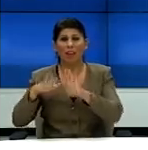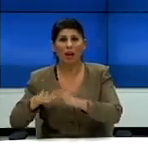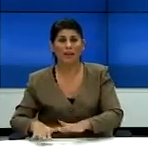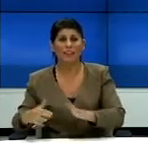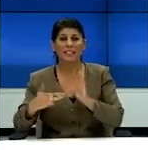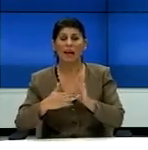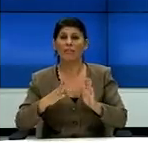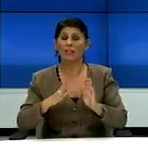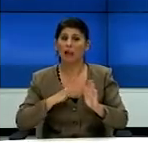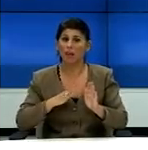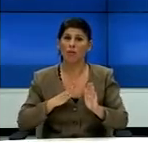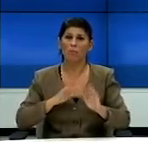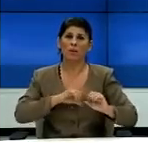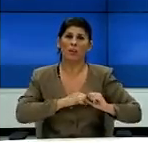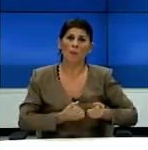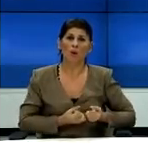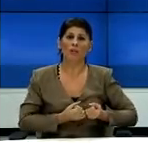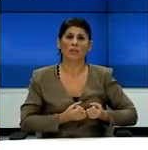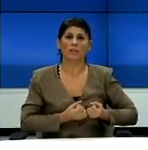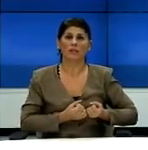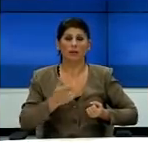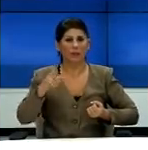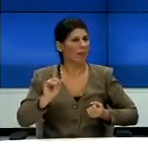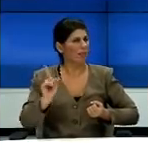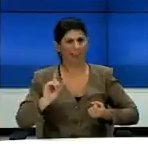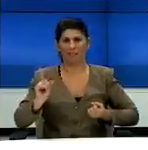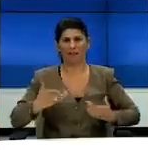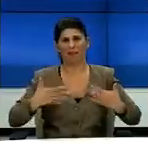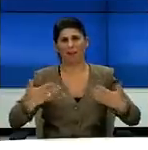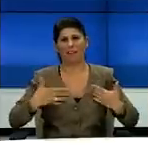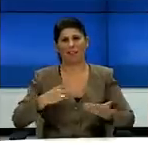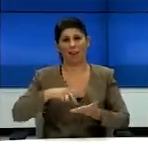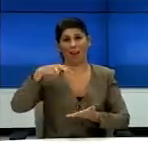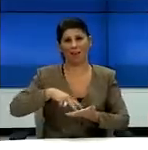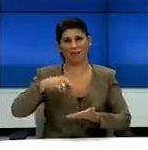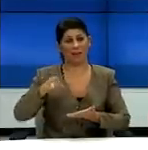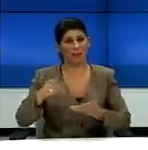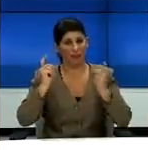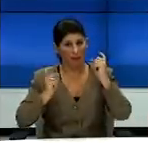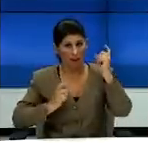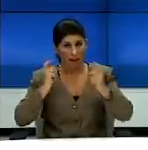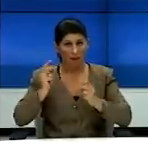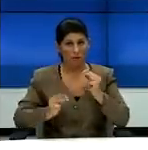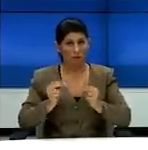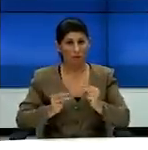χιλιάδες άνθρωποι στην απελπισία. Αυτό είναι. Δεν είναι για να πανηγυρίζετε. Είναι για να προβληματίζεστε,